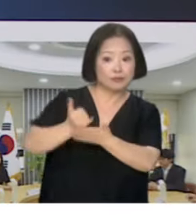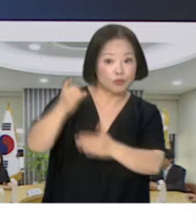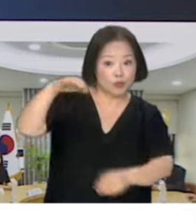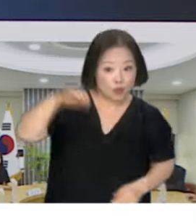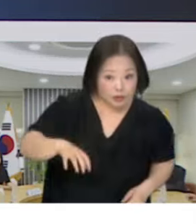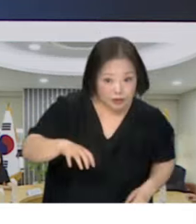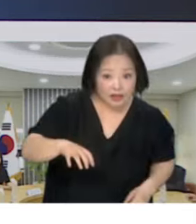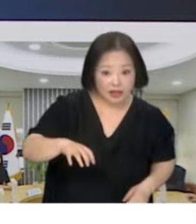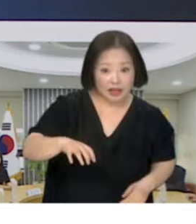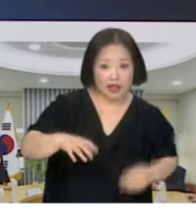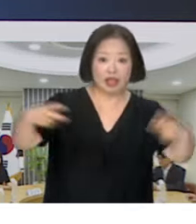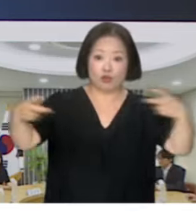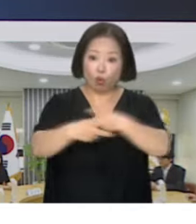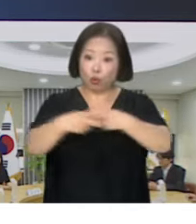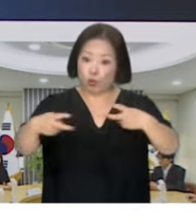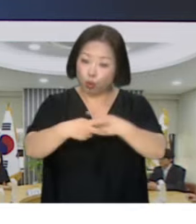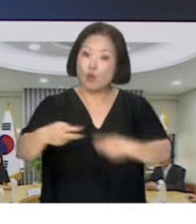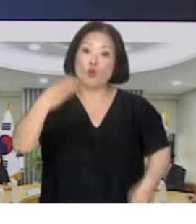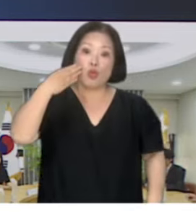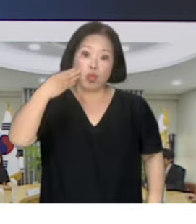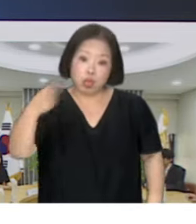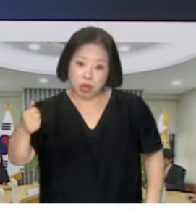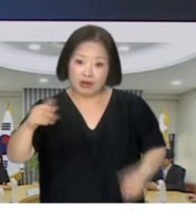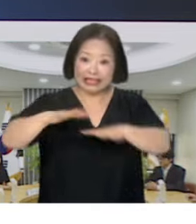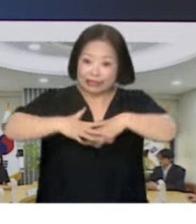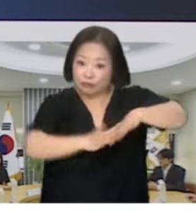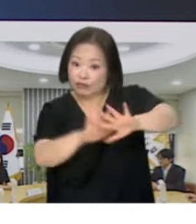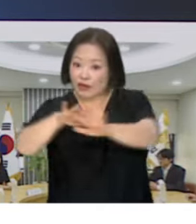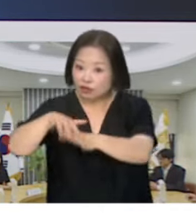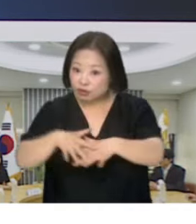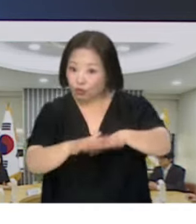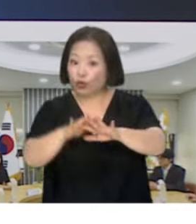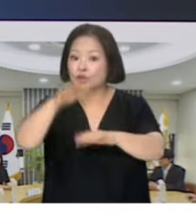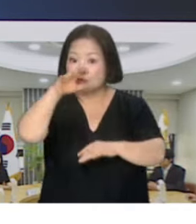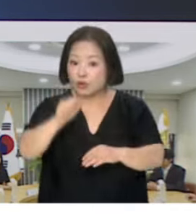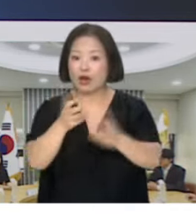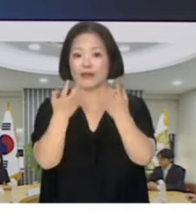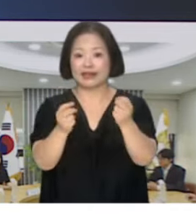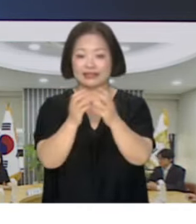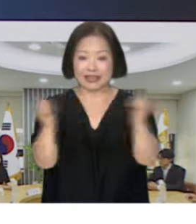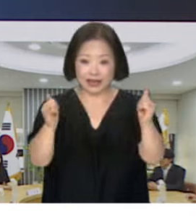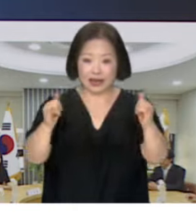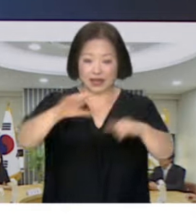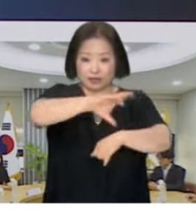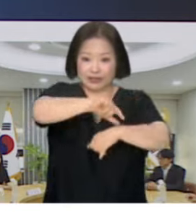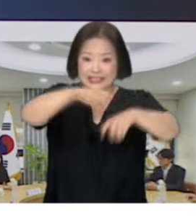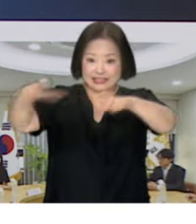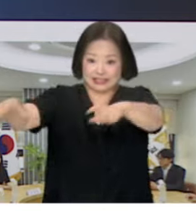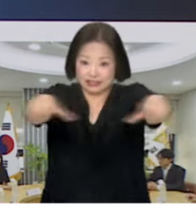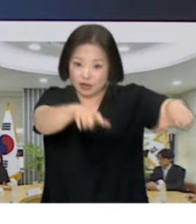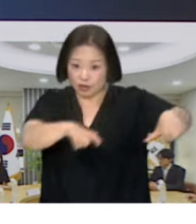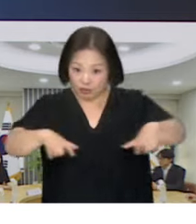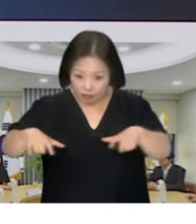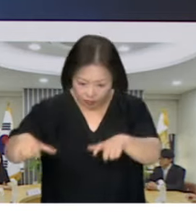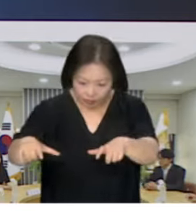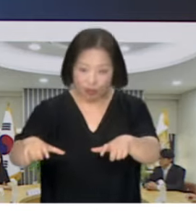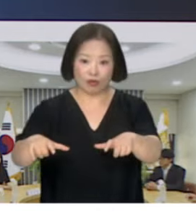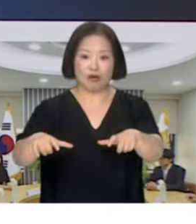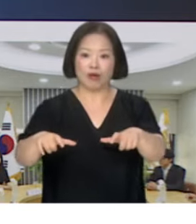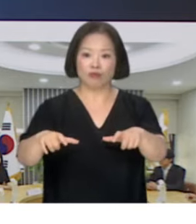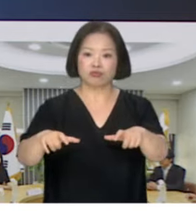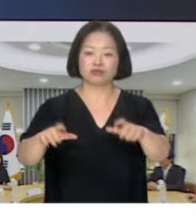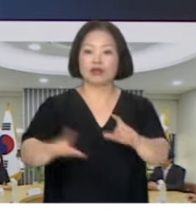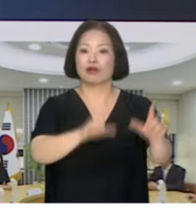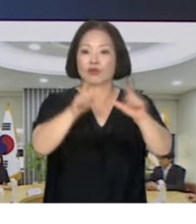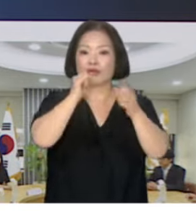북부에 교통이 좋고 배우 인프라가 좋고 그리고 많은 인구를 있는 도시 이하는 것이 우상의 발전을